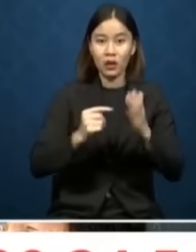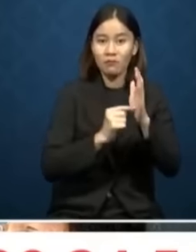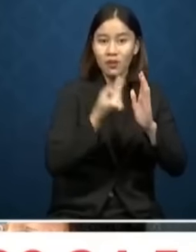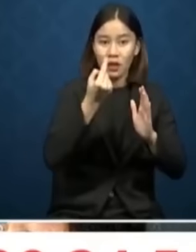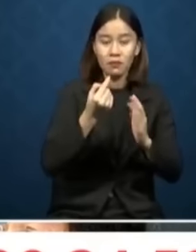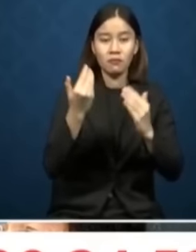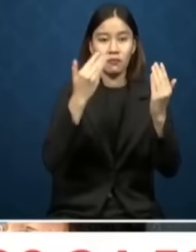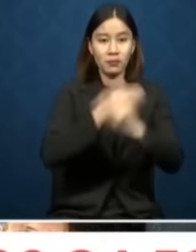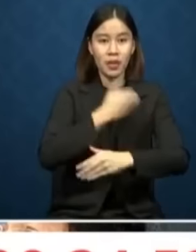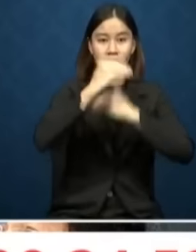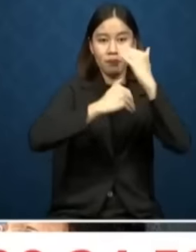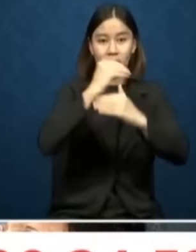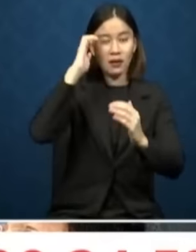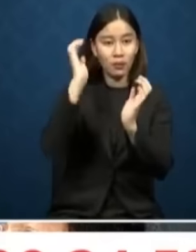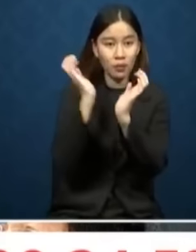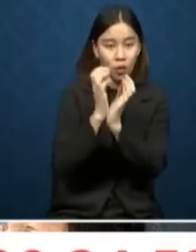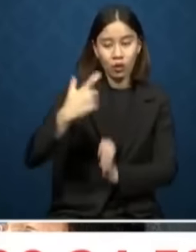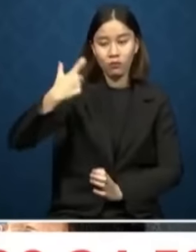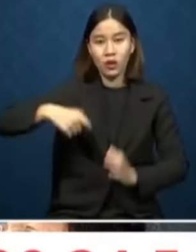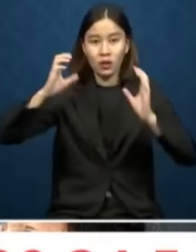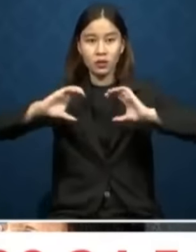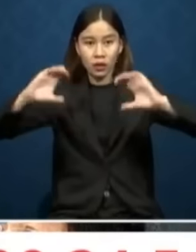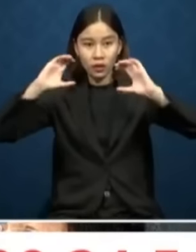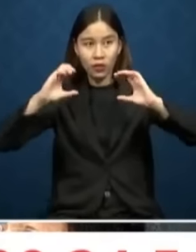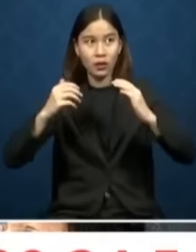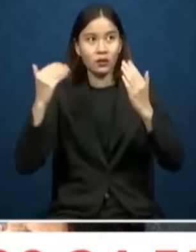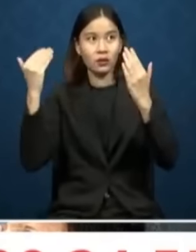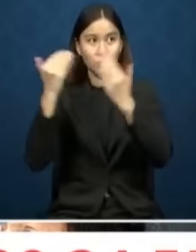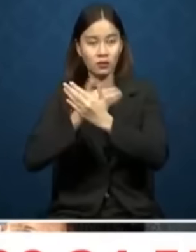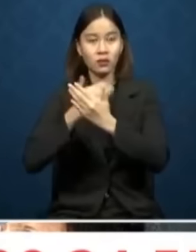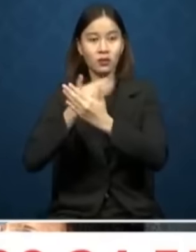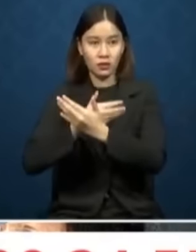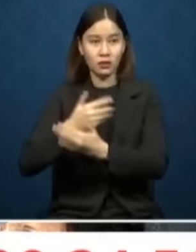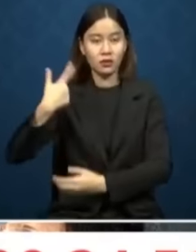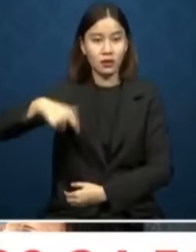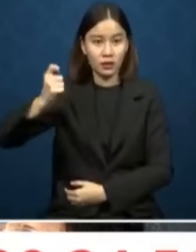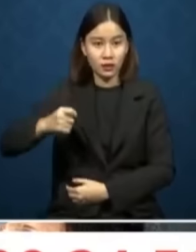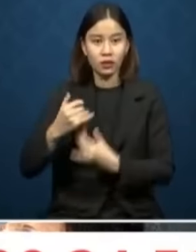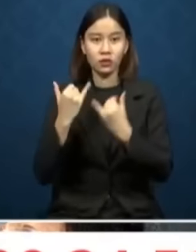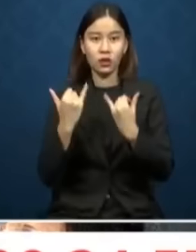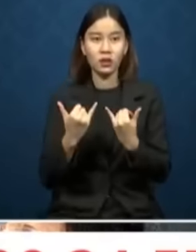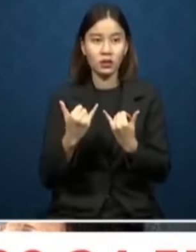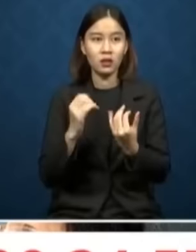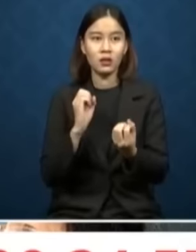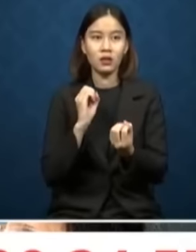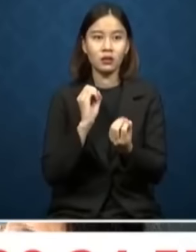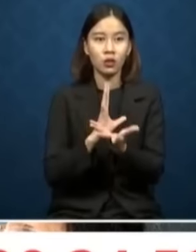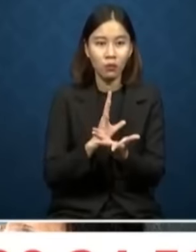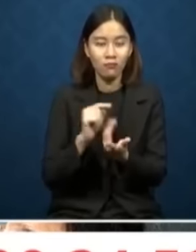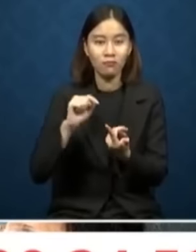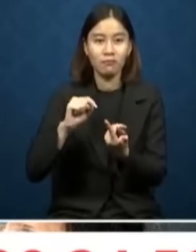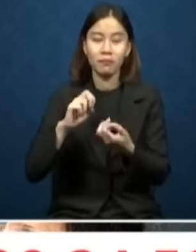ตำรวจเรียกร้องปฏิรูปอัยการเรียกร้องปฏิรูปศาลเรามาเจอปัญหายุติธรรมท้ายน้